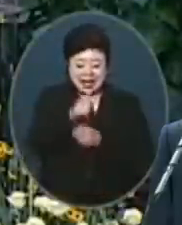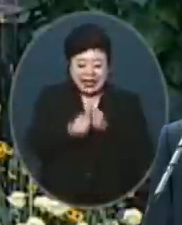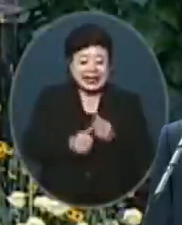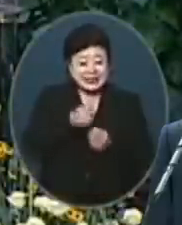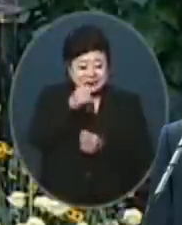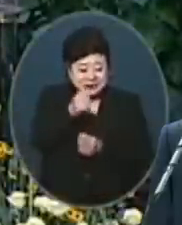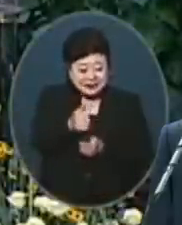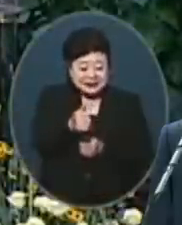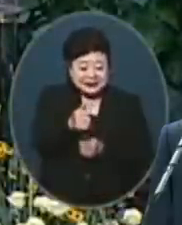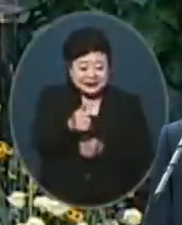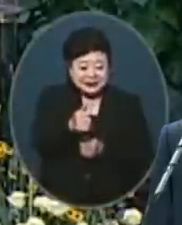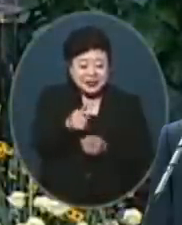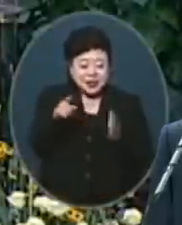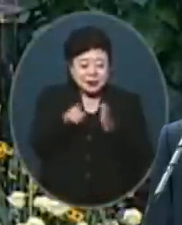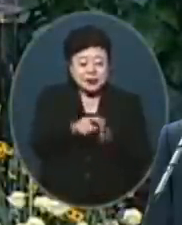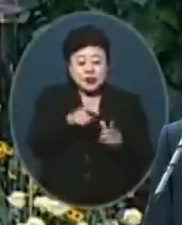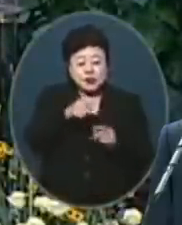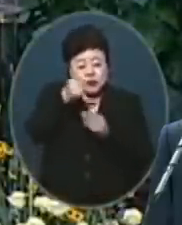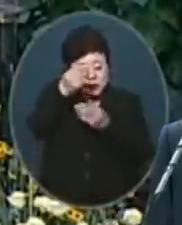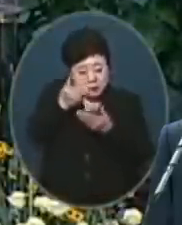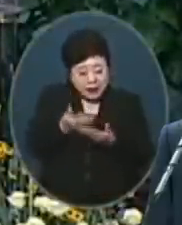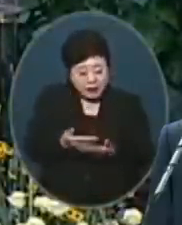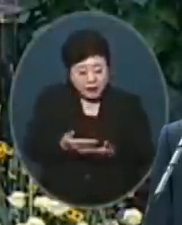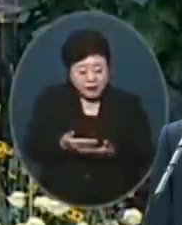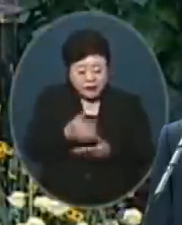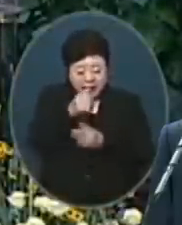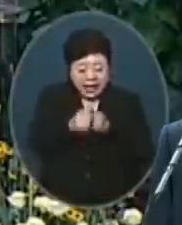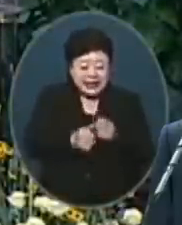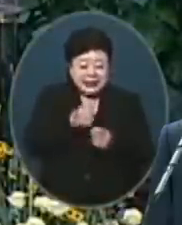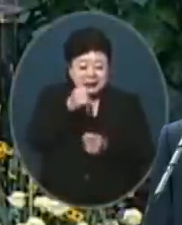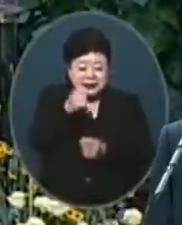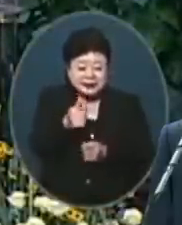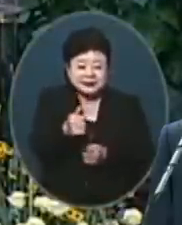하나님을 믿고 구원을 받고 하나님을